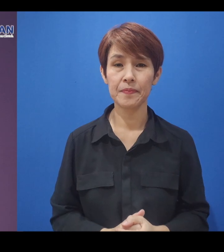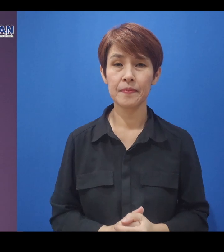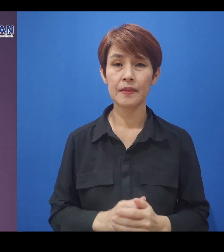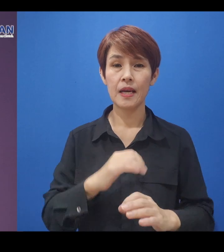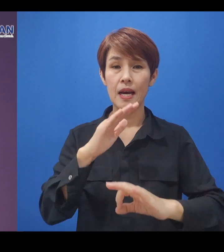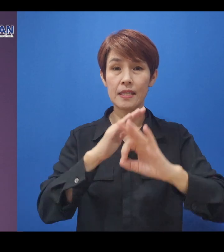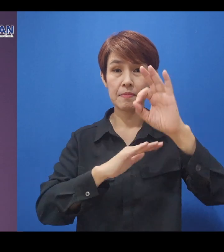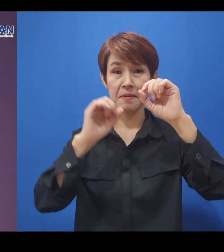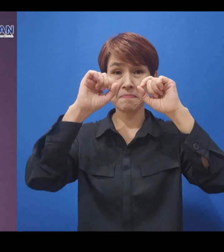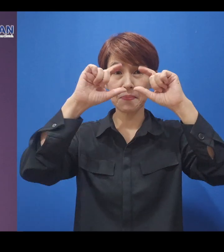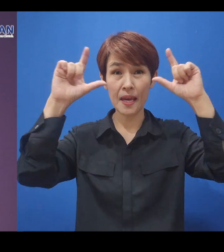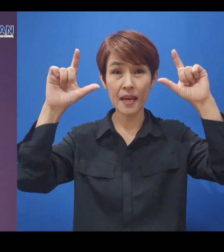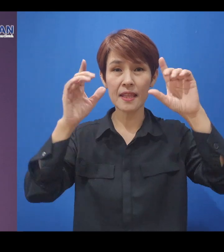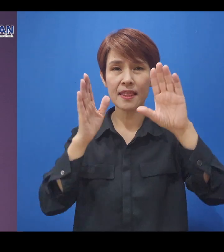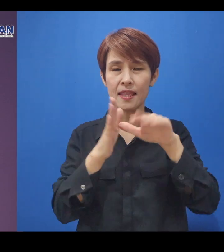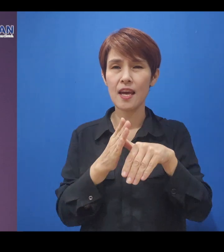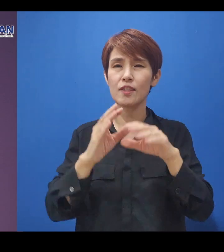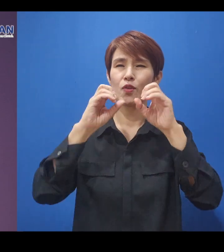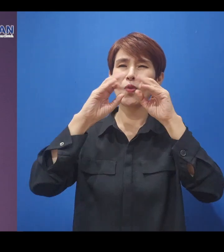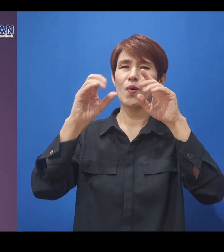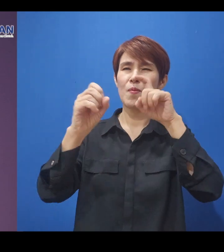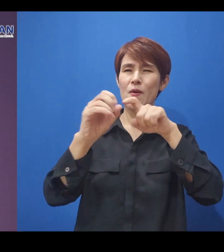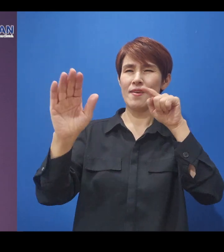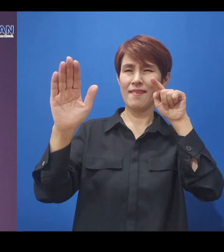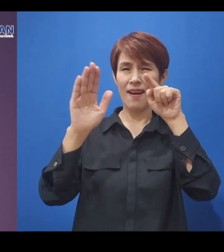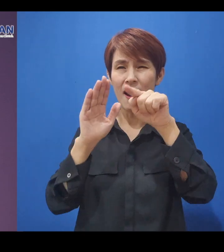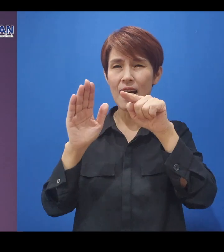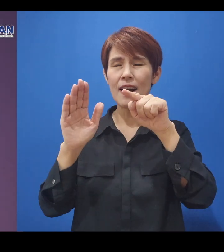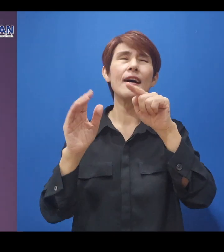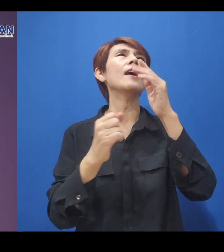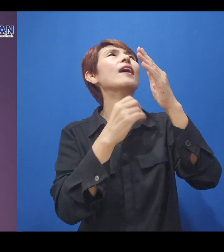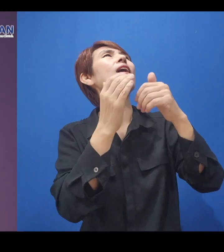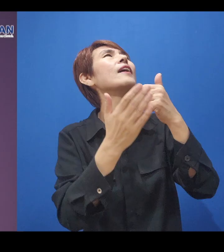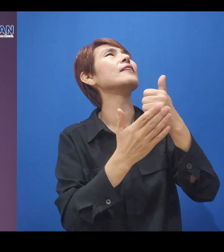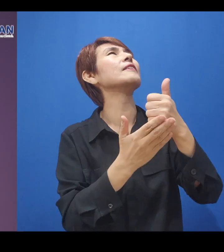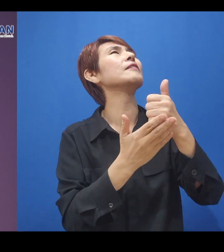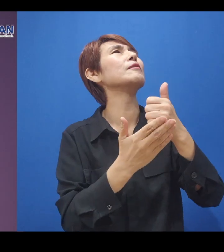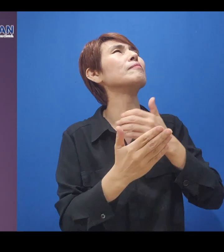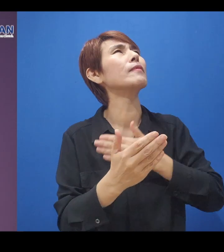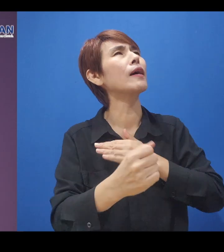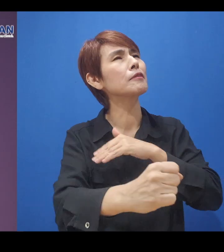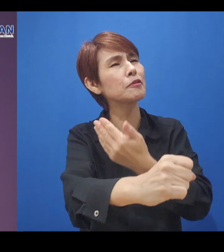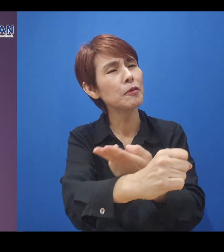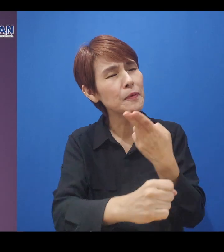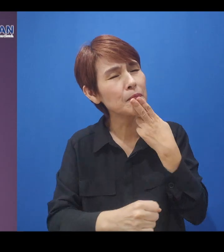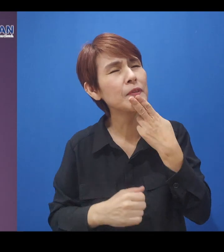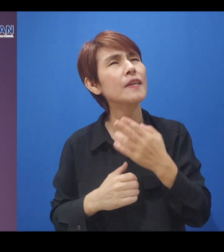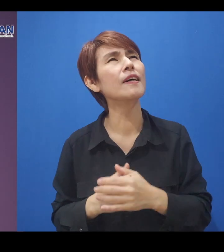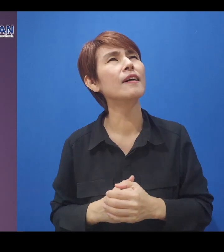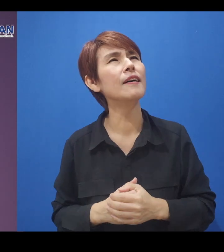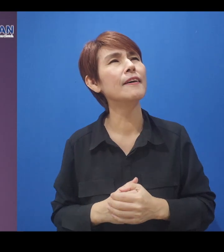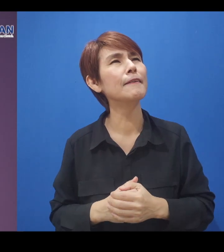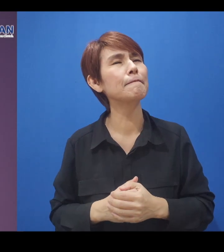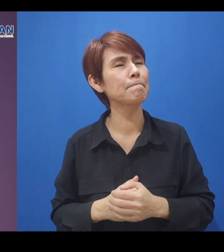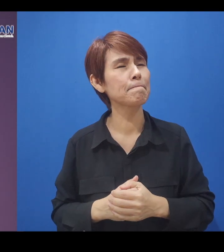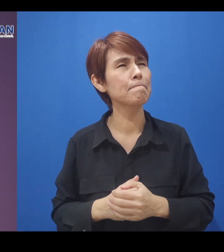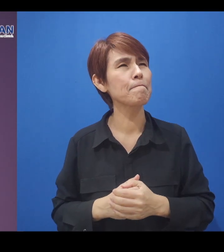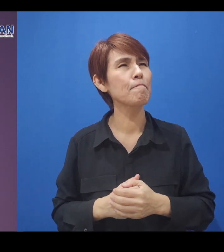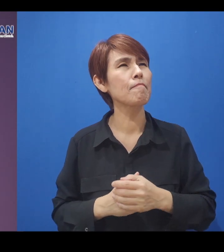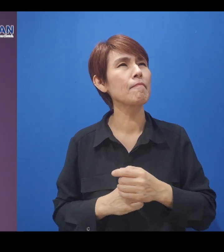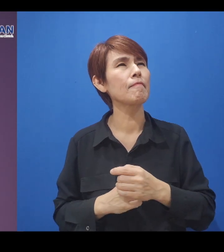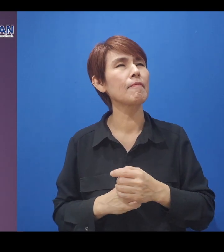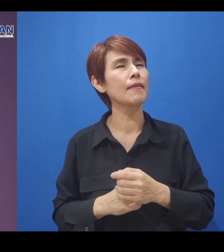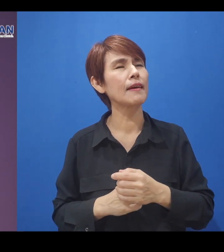아침에 일어나서 오늘 또 전도하러 나가려고 하면 하나님, 나는 능력이 없습니다. 이